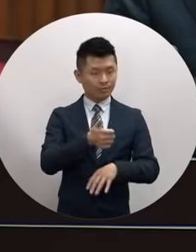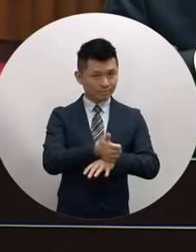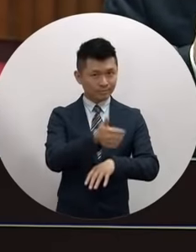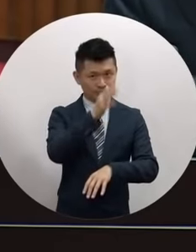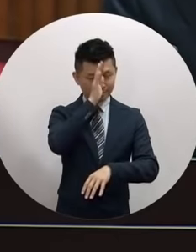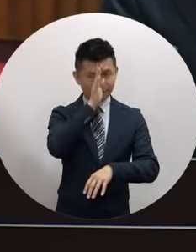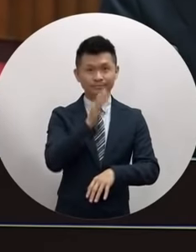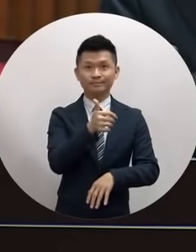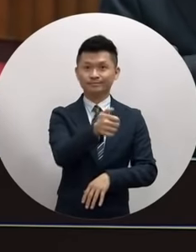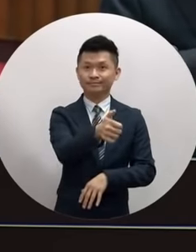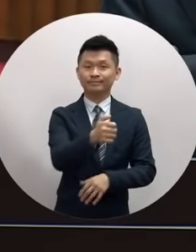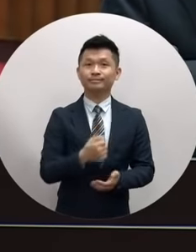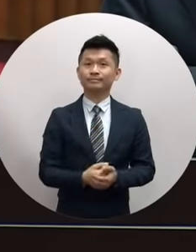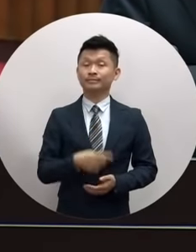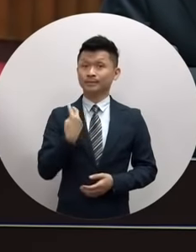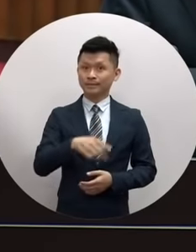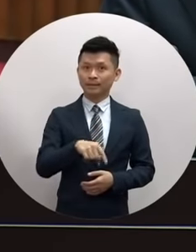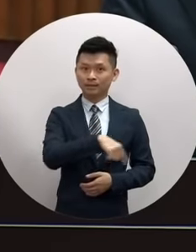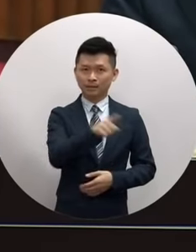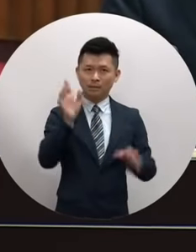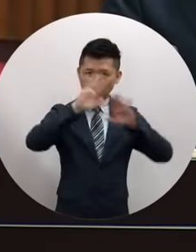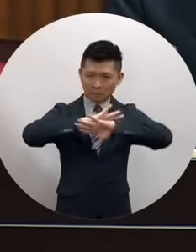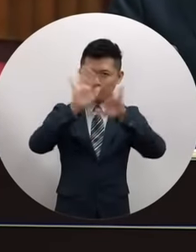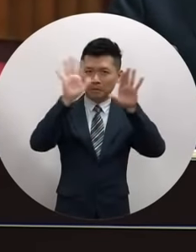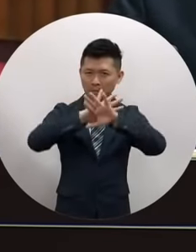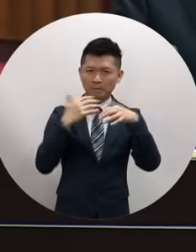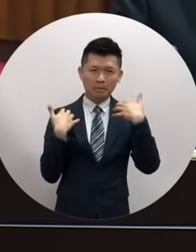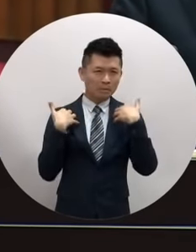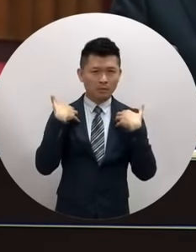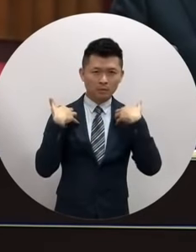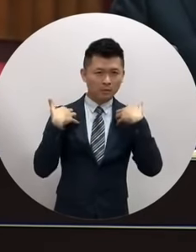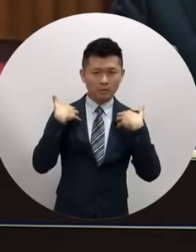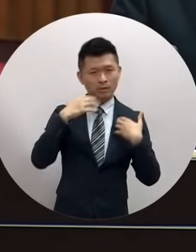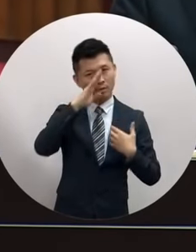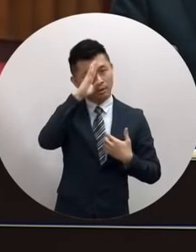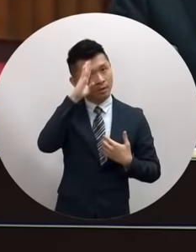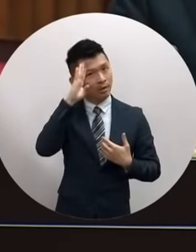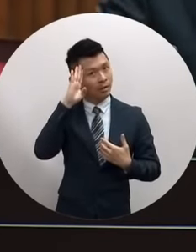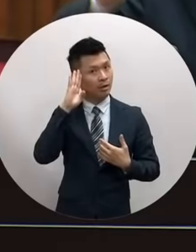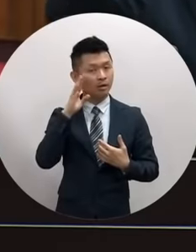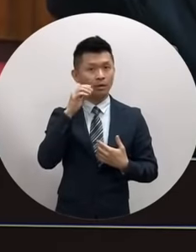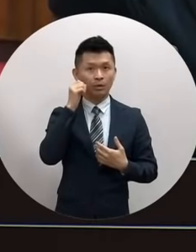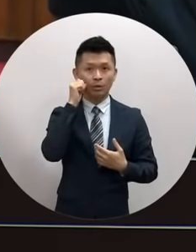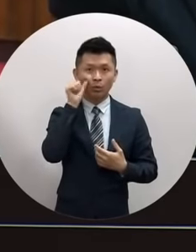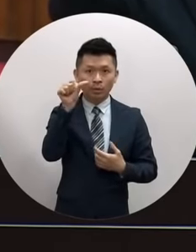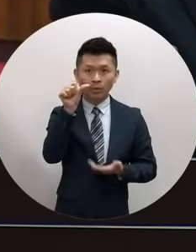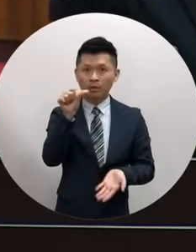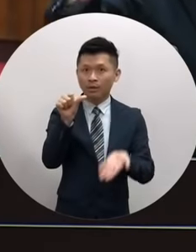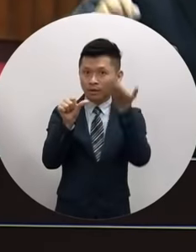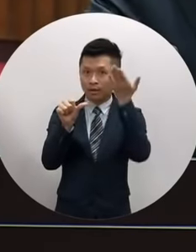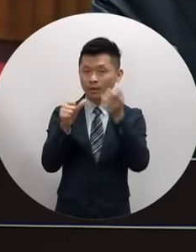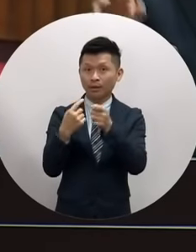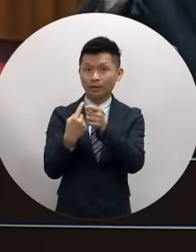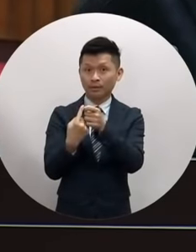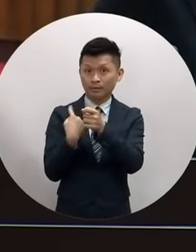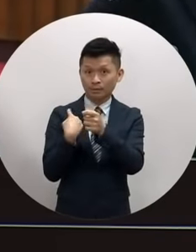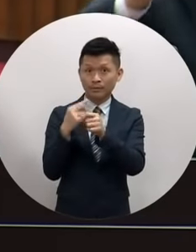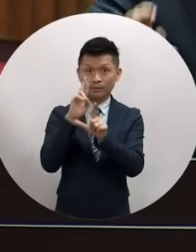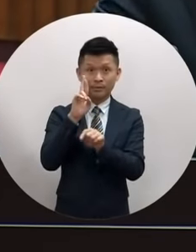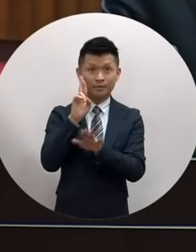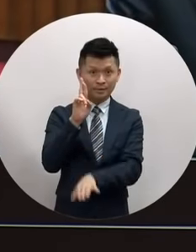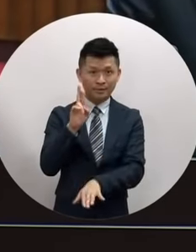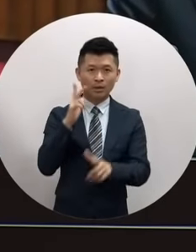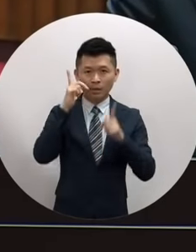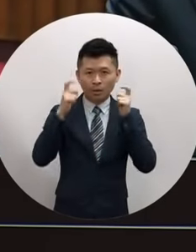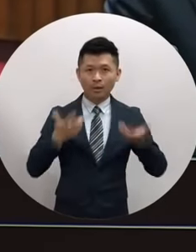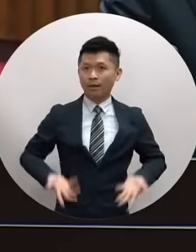谢，而且对他们夜以继日，真的五个多月呢，从去年底呢，过年